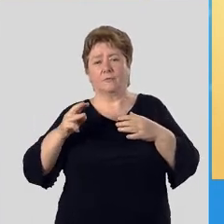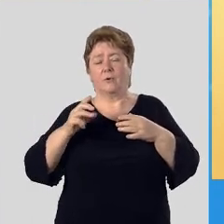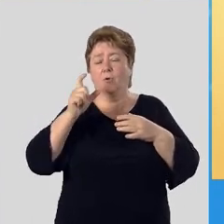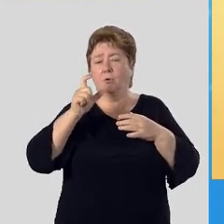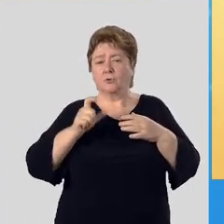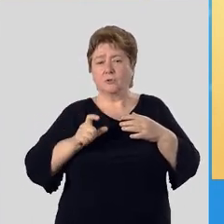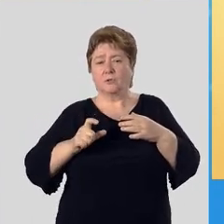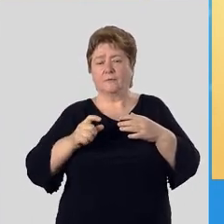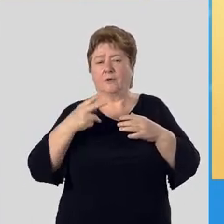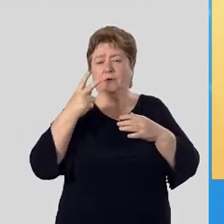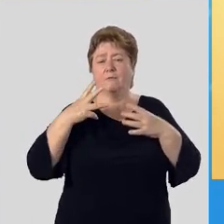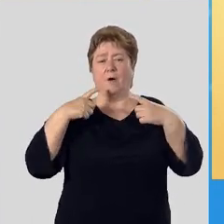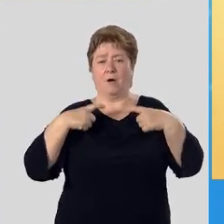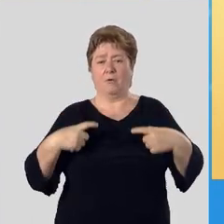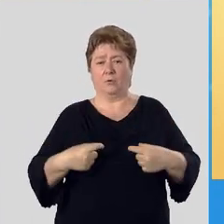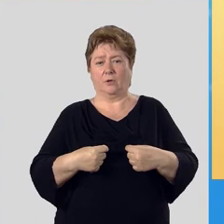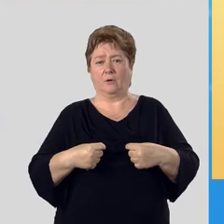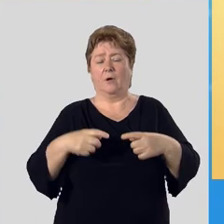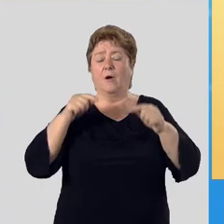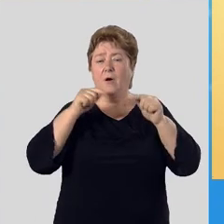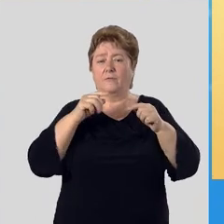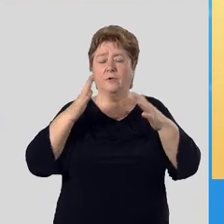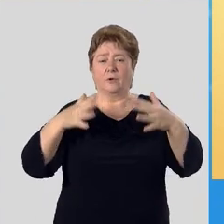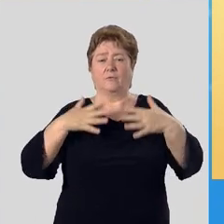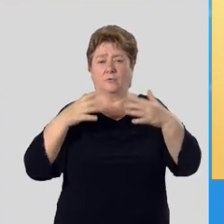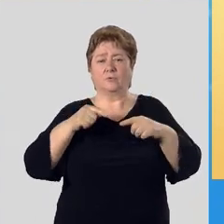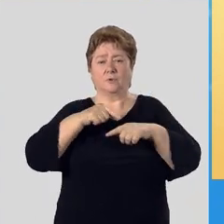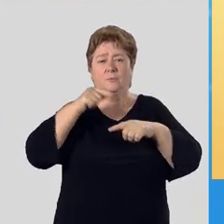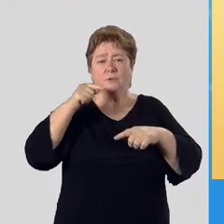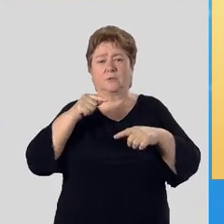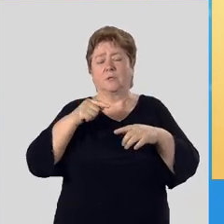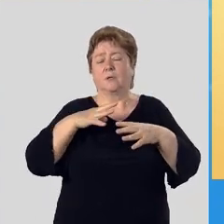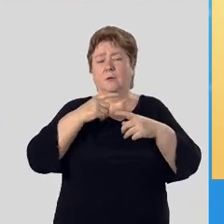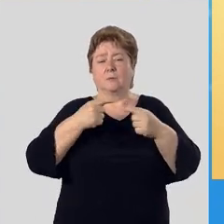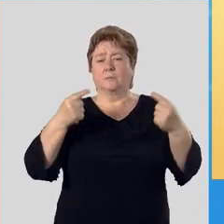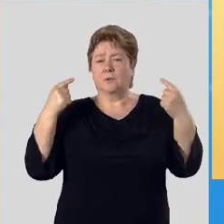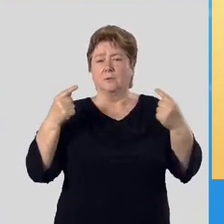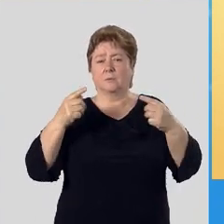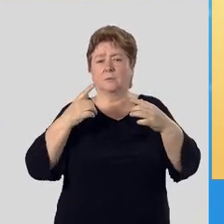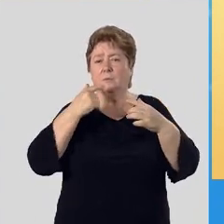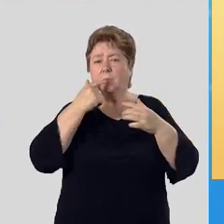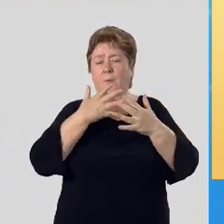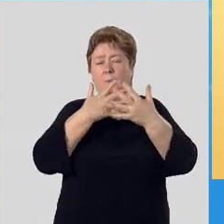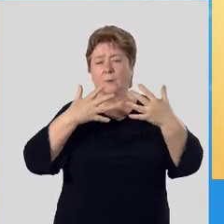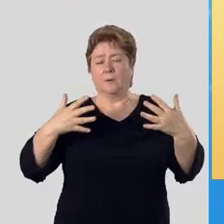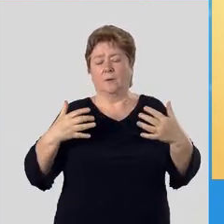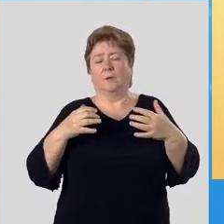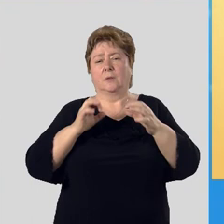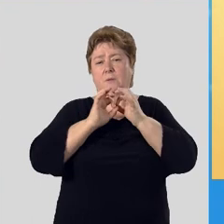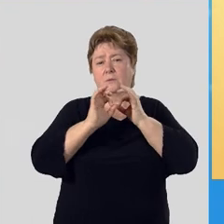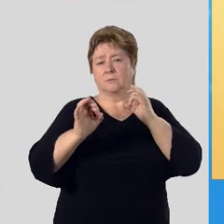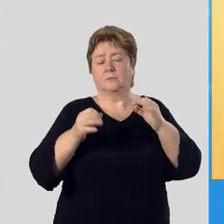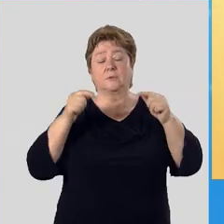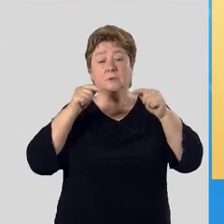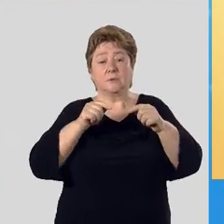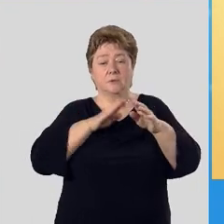У человека два легких. В них воздух соприкасается с огромной сетью кровеносных сосудов.